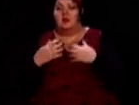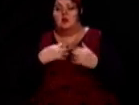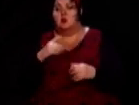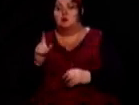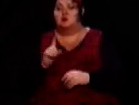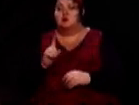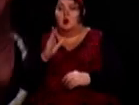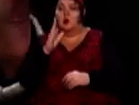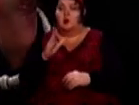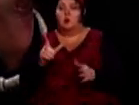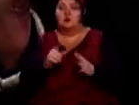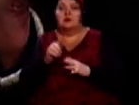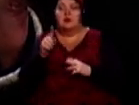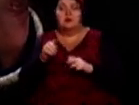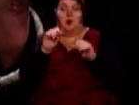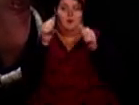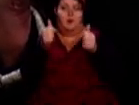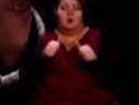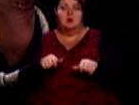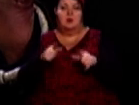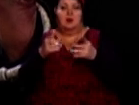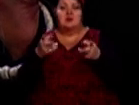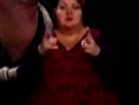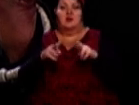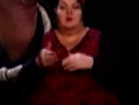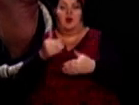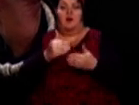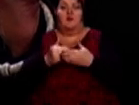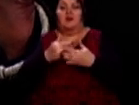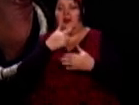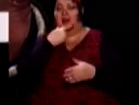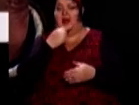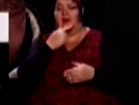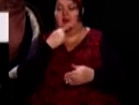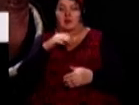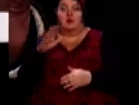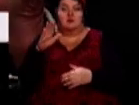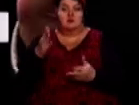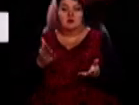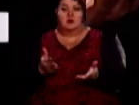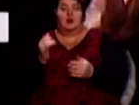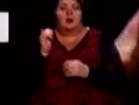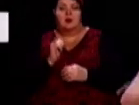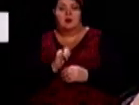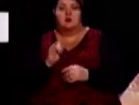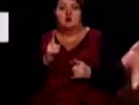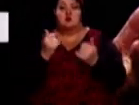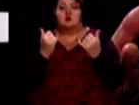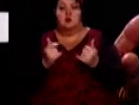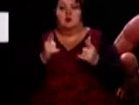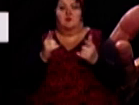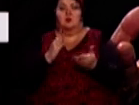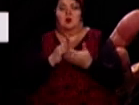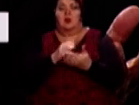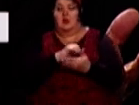буде із тим постаментом, який залишився від вождя пролетаріата, що сьогодні воно стоїть на